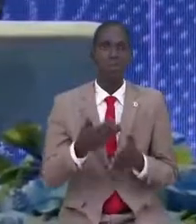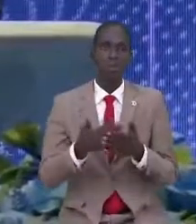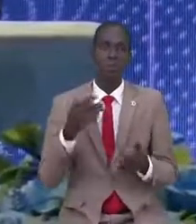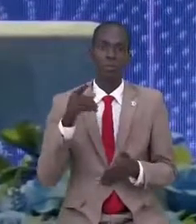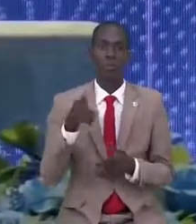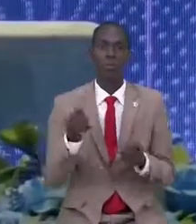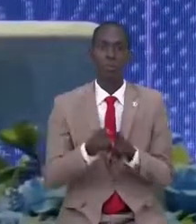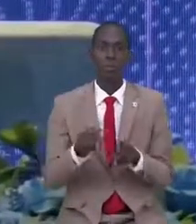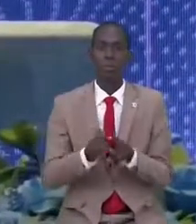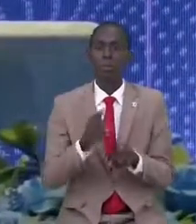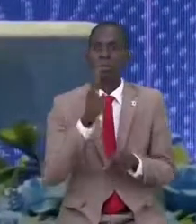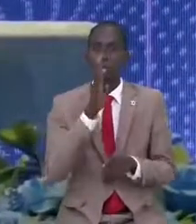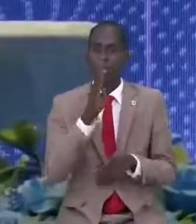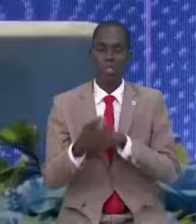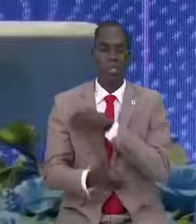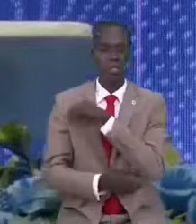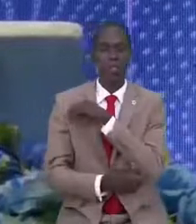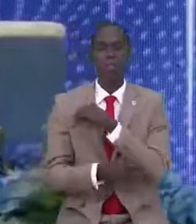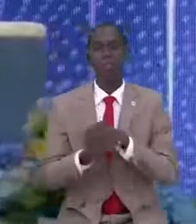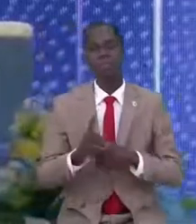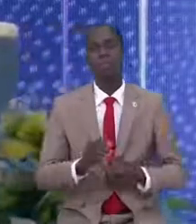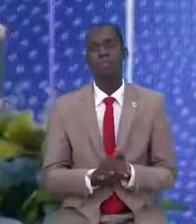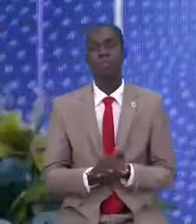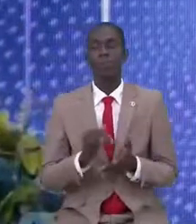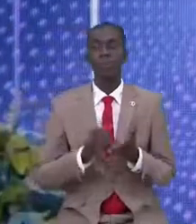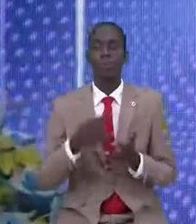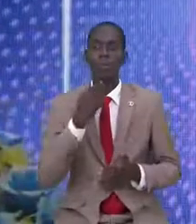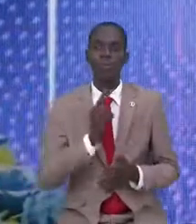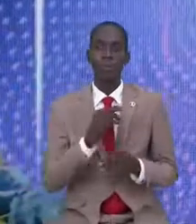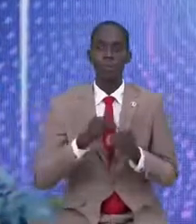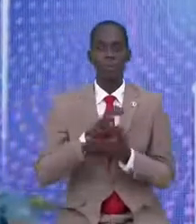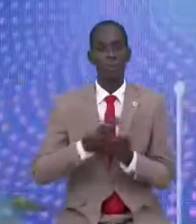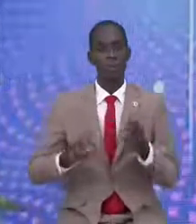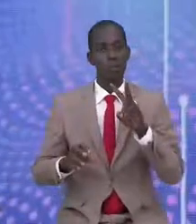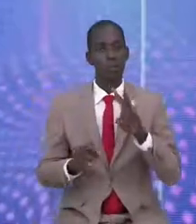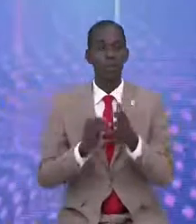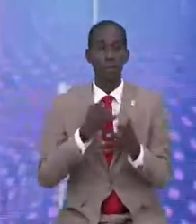de peur que tu ne sois aussi tenté. Verset 2.